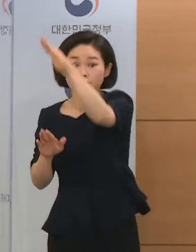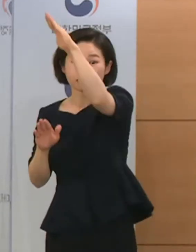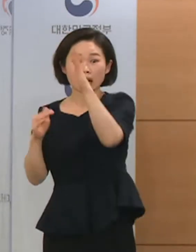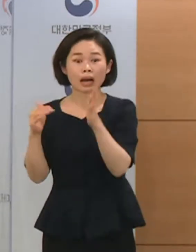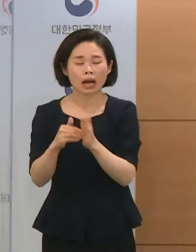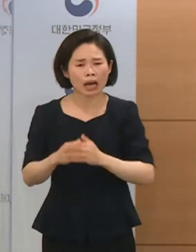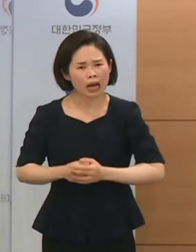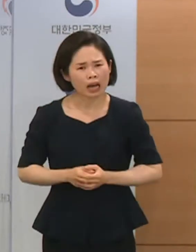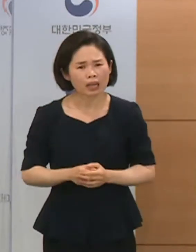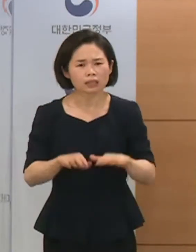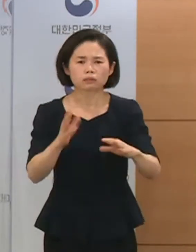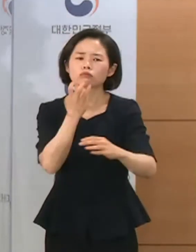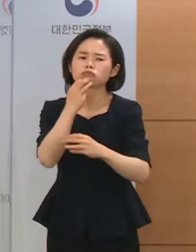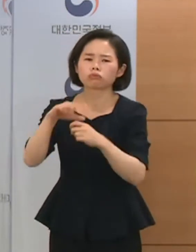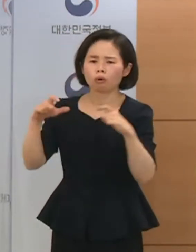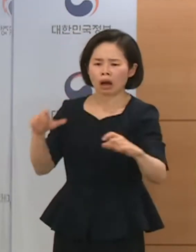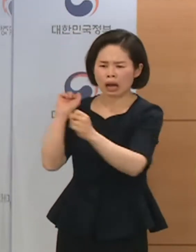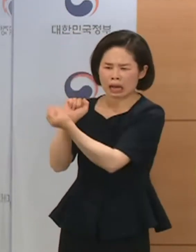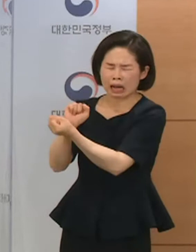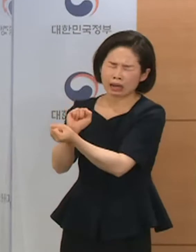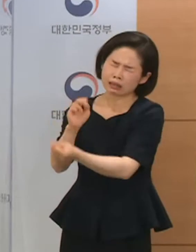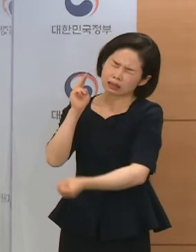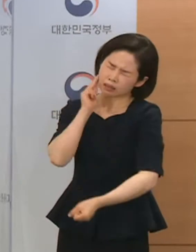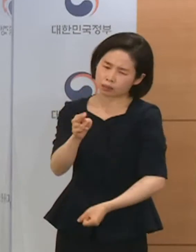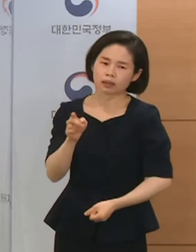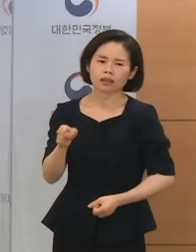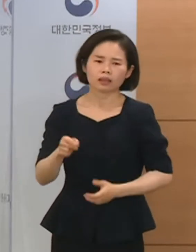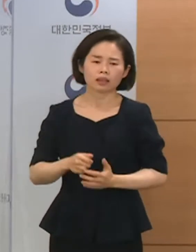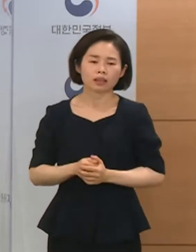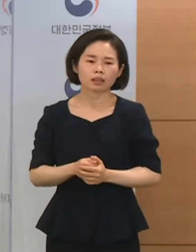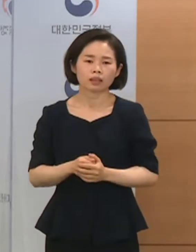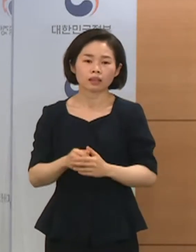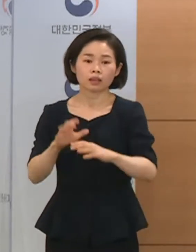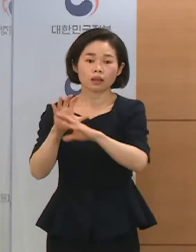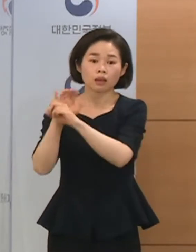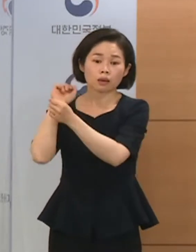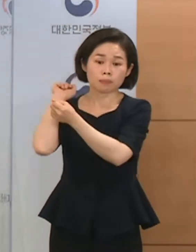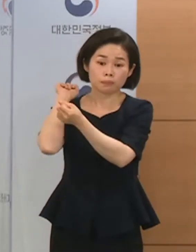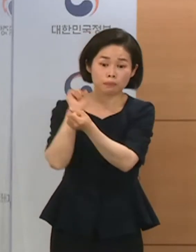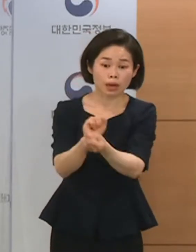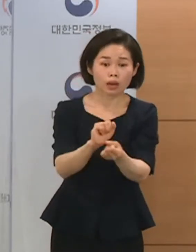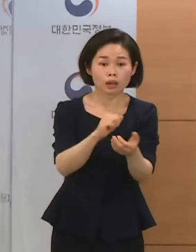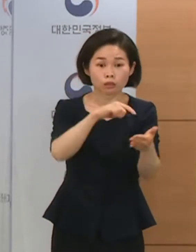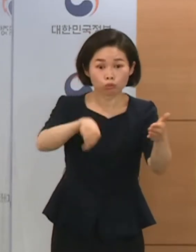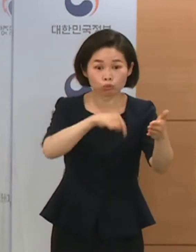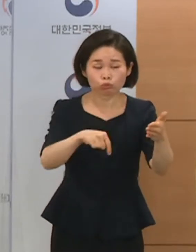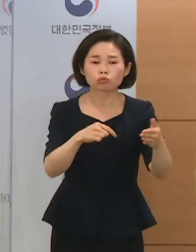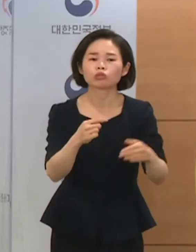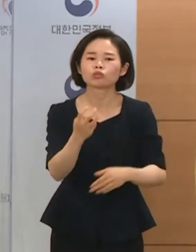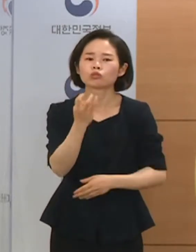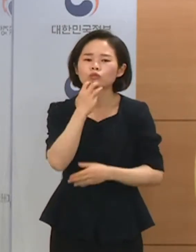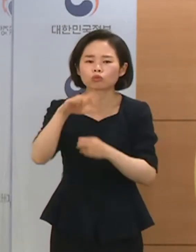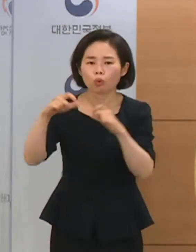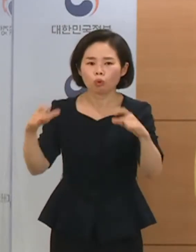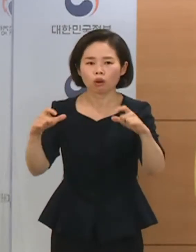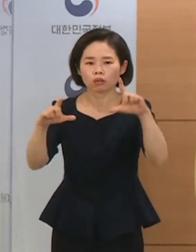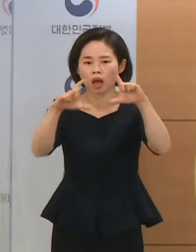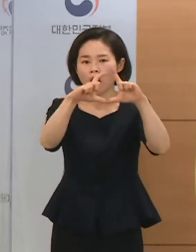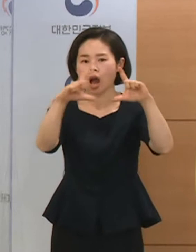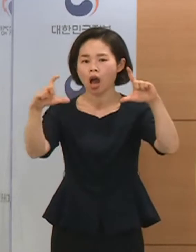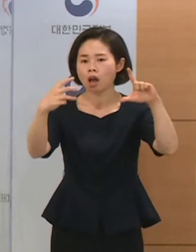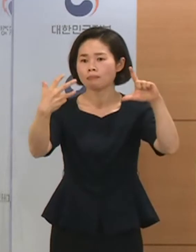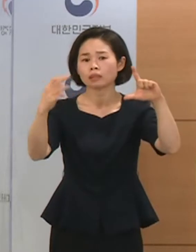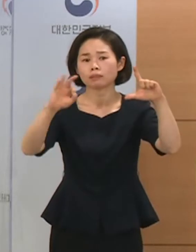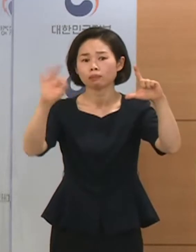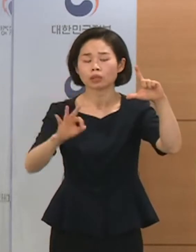상황이 심각합니다. 전체 확진자에서 수도권이 차지하는 비중이 무려 80%를